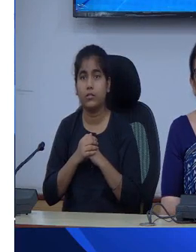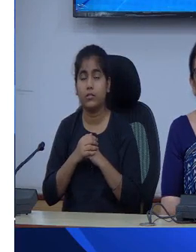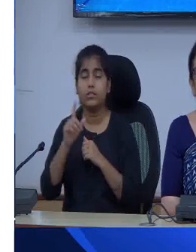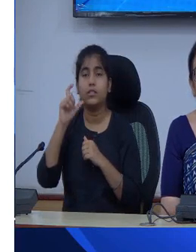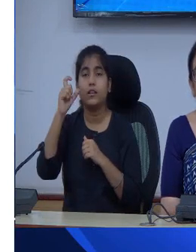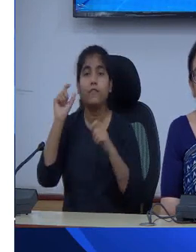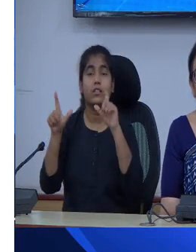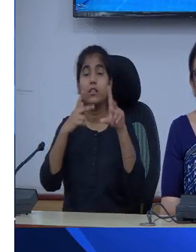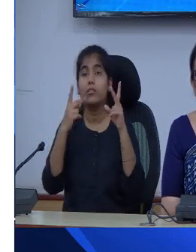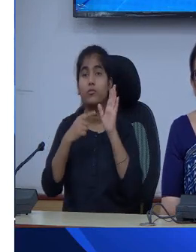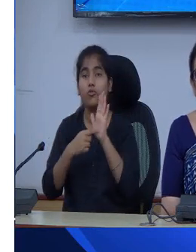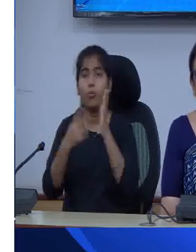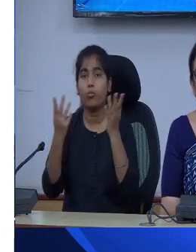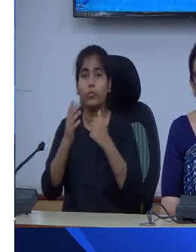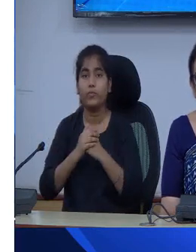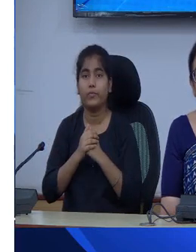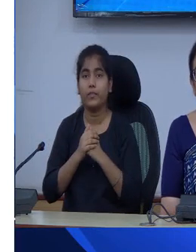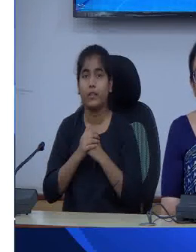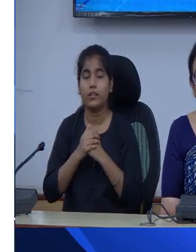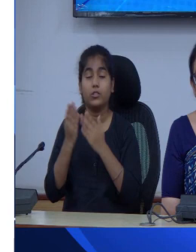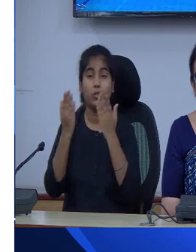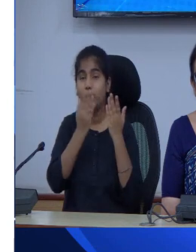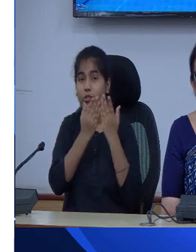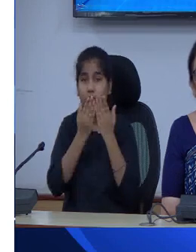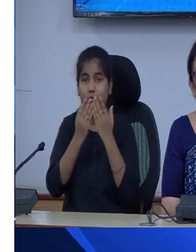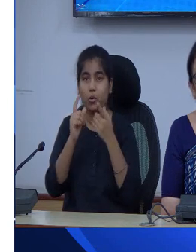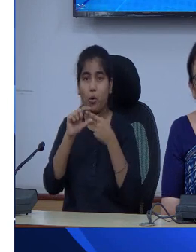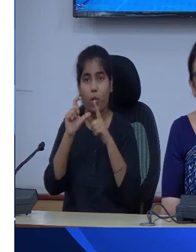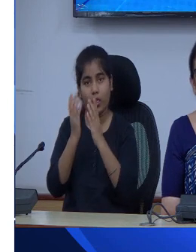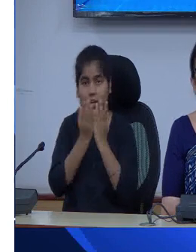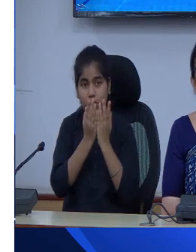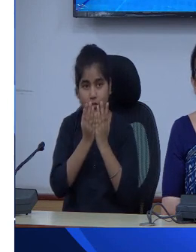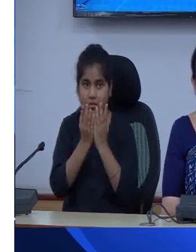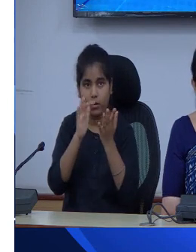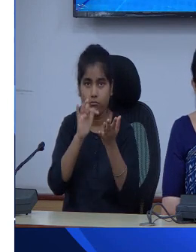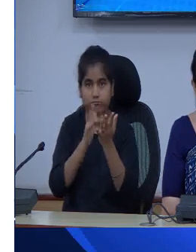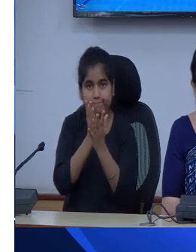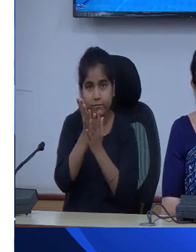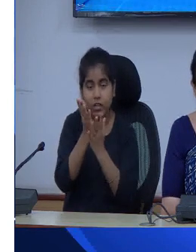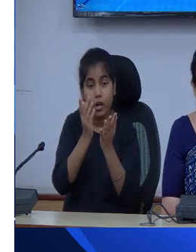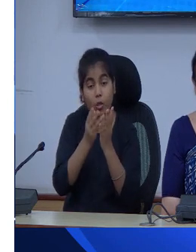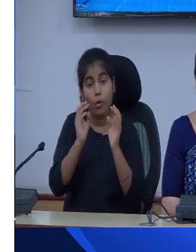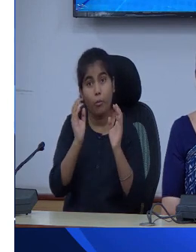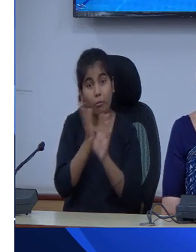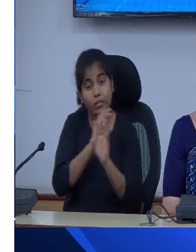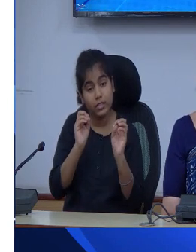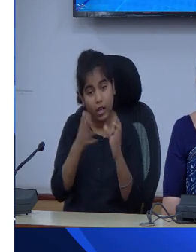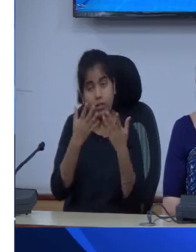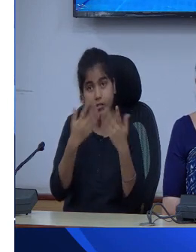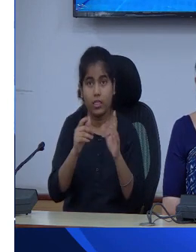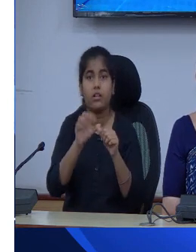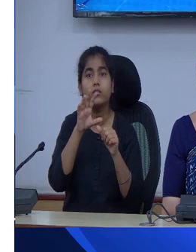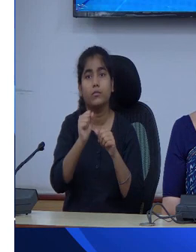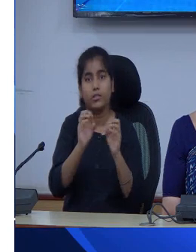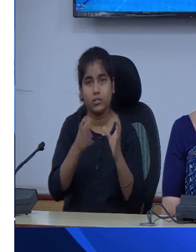सेवन्थ स्लाइड के अंदर में ये दिखाया गया है कि जो स्कूल एजुकेशन सेक्टर है वो ऑलरेडी इस दिशा में अपना कदम उठा रहा है